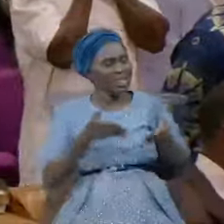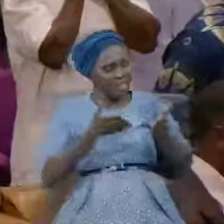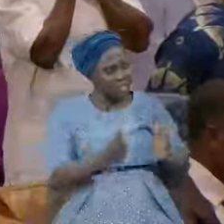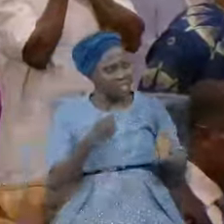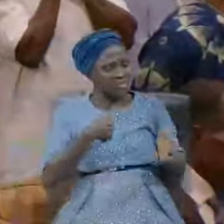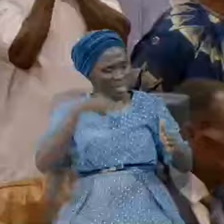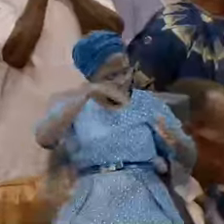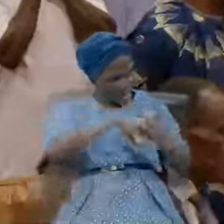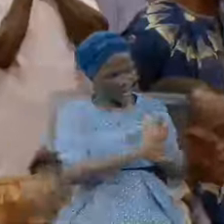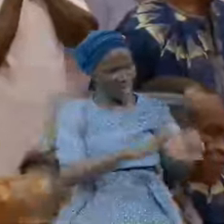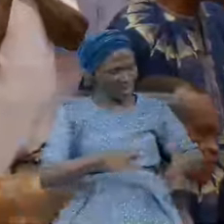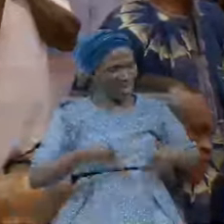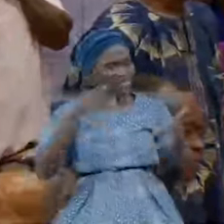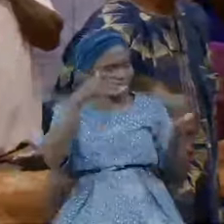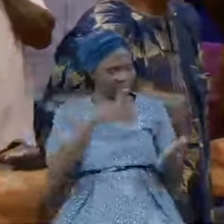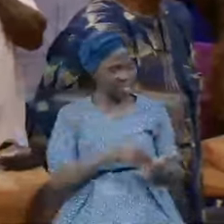Laisse-moi entrer.